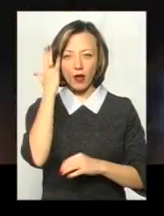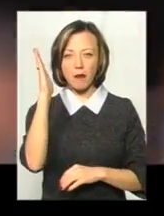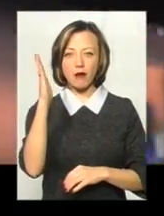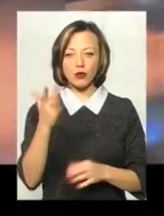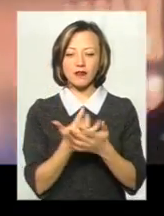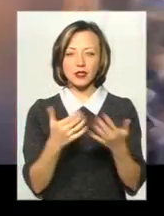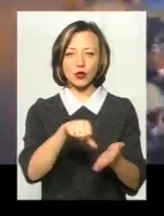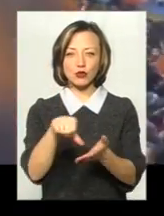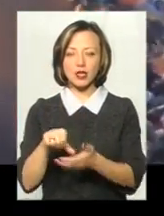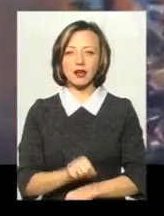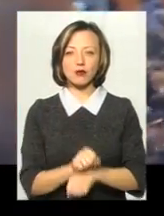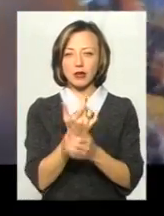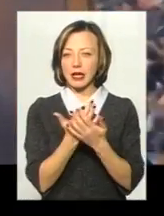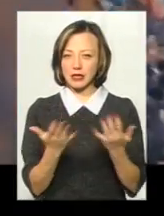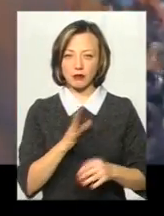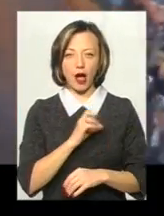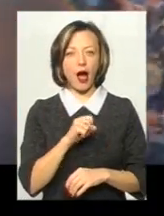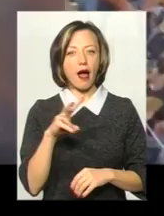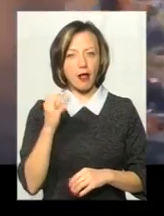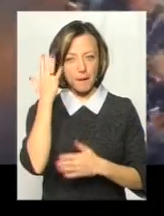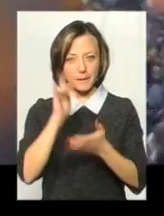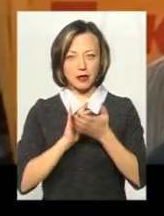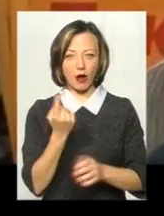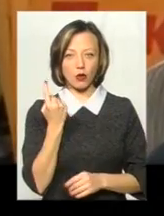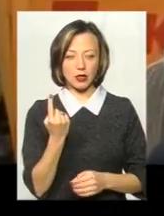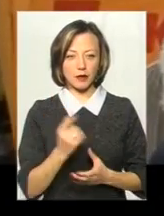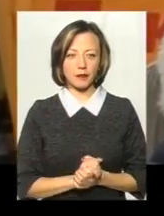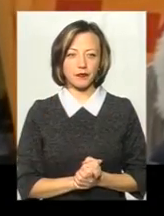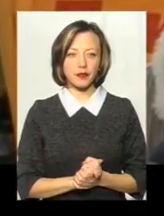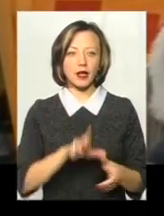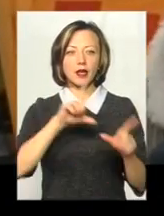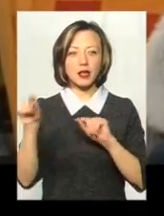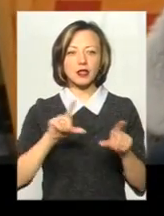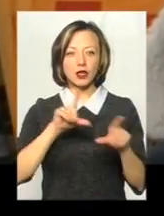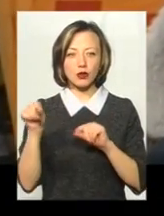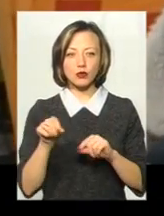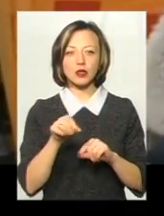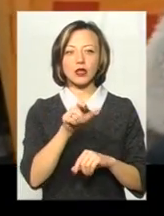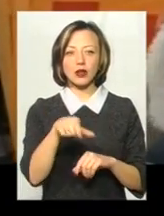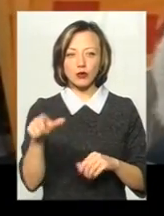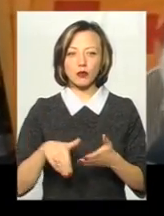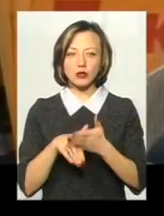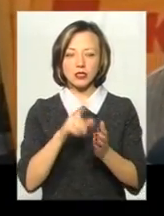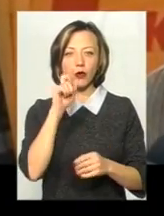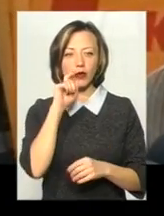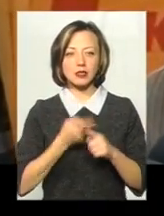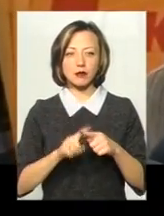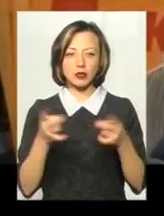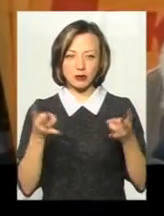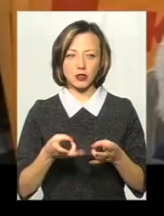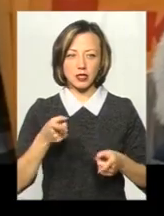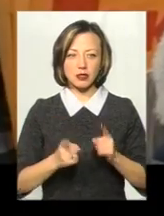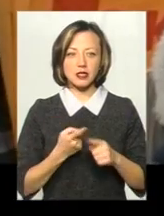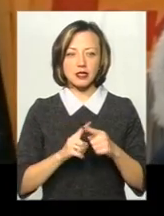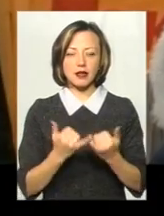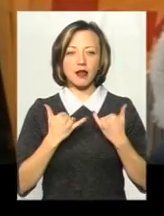різних учасників революції були різними, але мета одна. Їдьте, люди, допоможіть за Україну. Це потрібно, це дійсно потрібно,